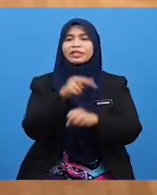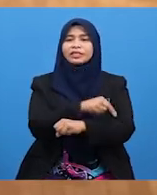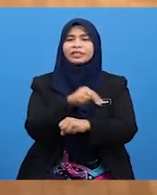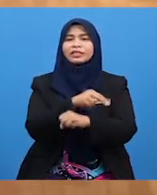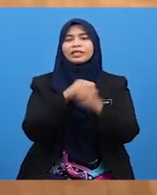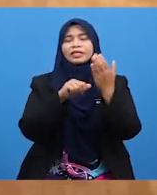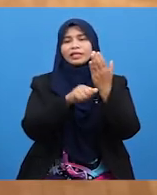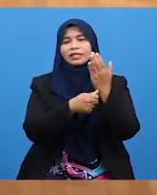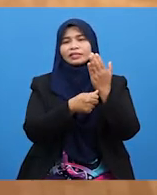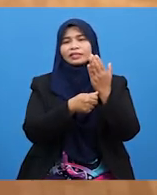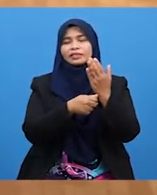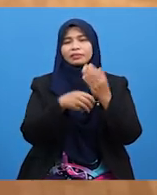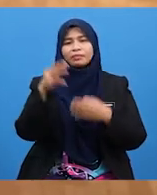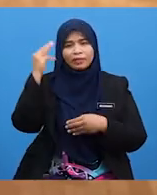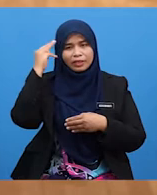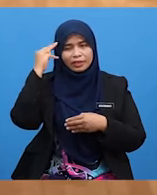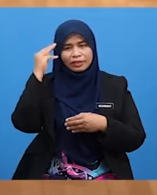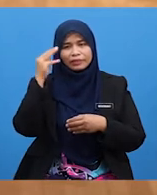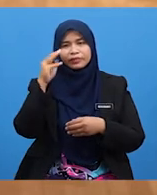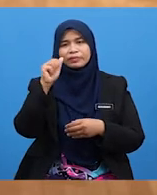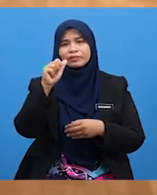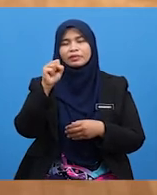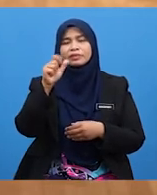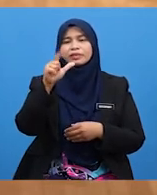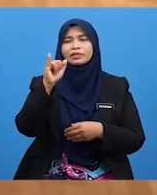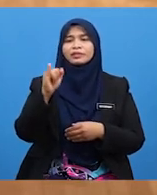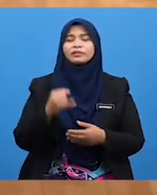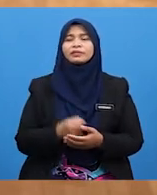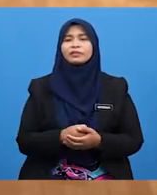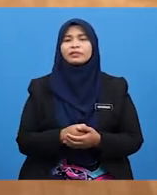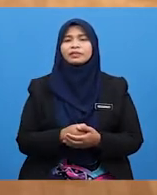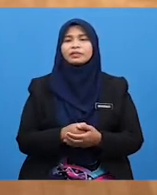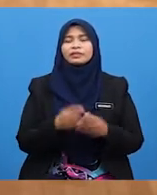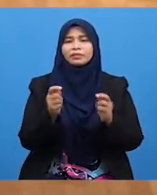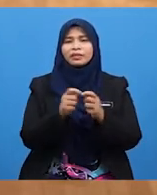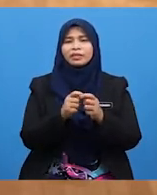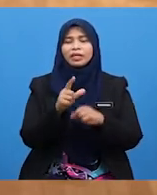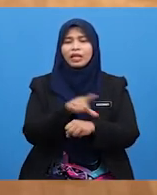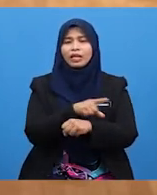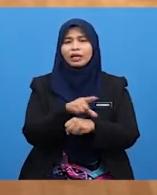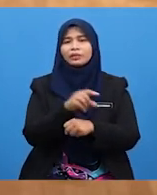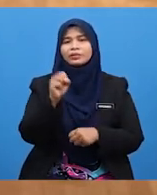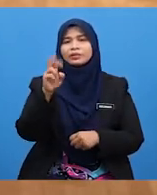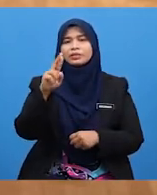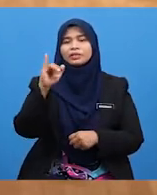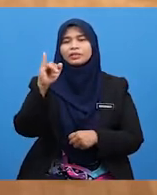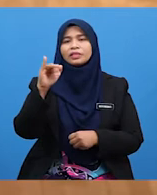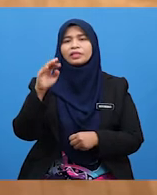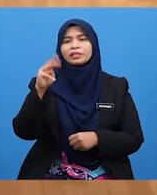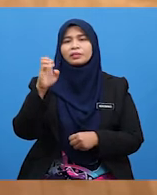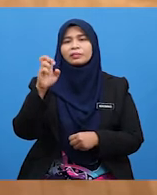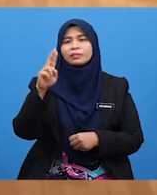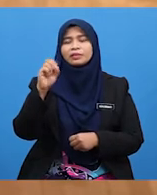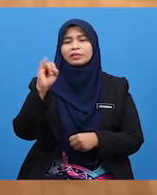asli. Contoh lagu Melayu asli adalah seperti Seri Mersing, kita ada lagu zaman